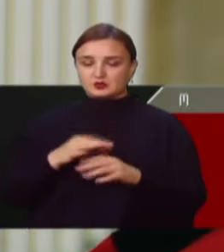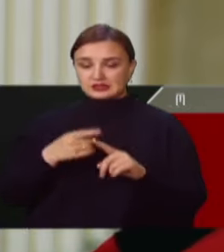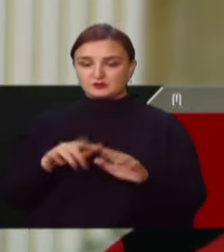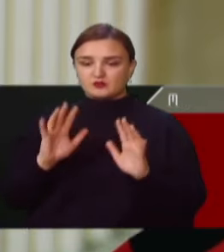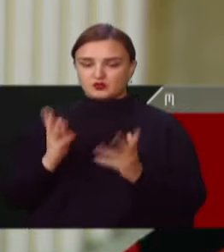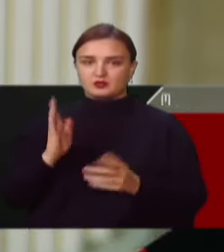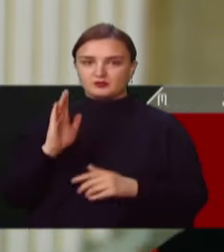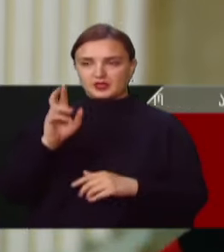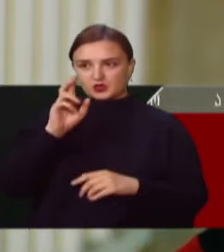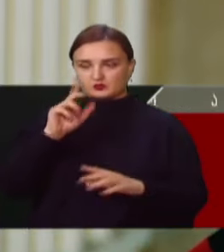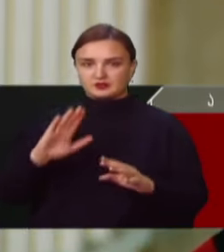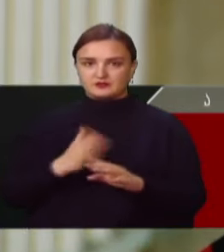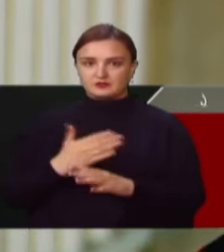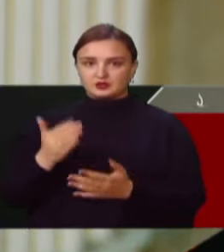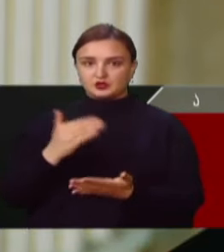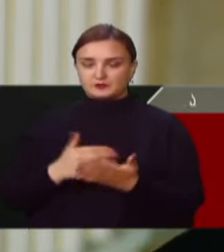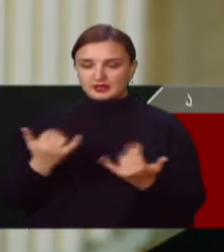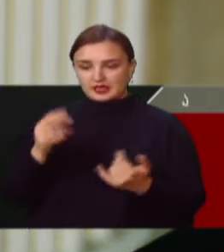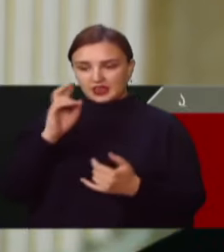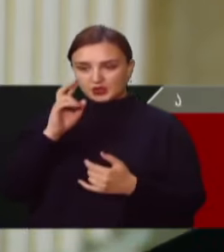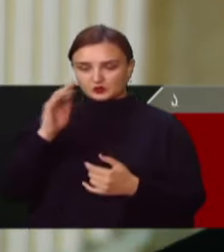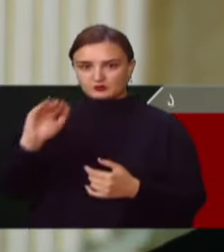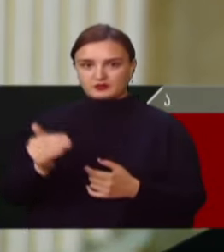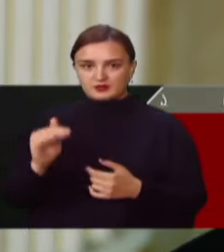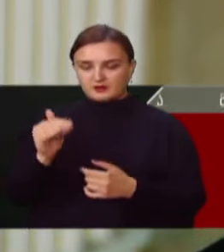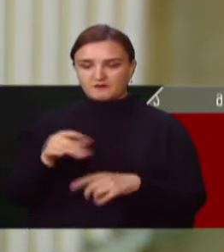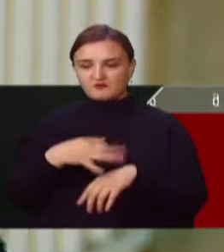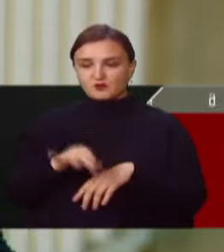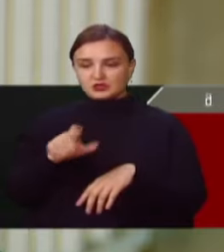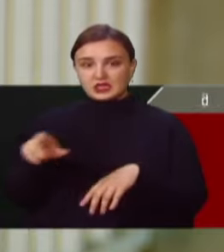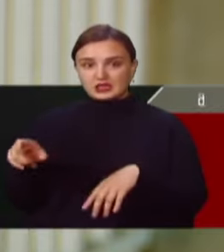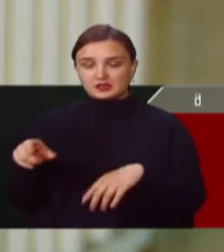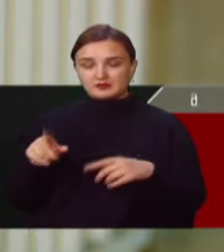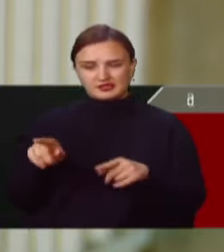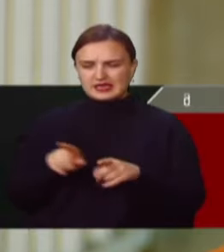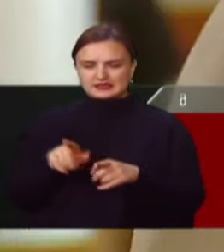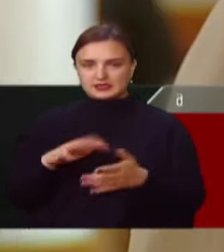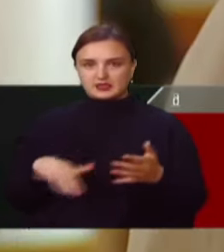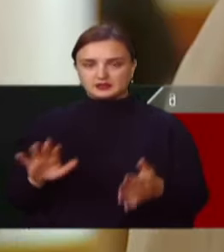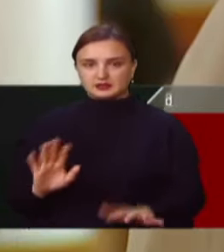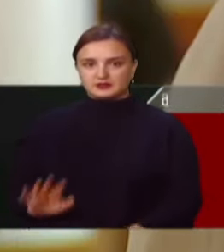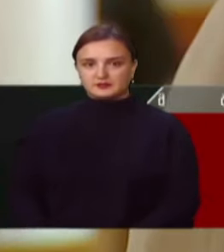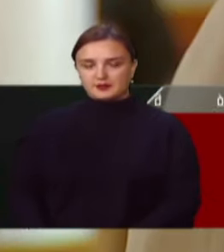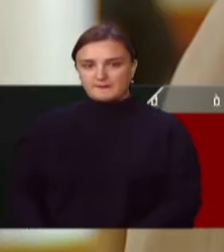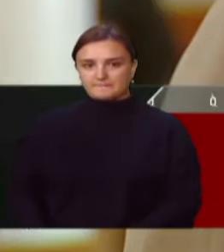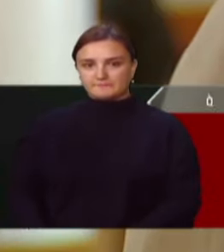მოხდება ხელისუფლების სრულების მერე. ეხლა ხელისუფლება თავზე ხელს უსვავს ამ მოძალადეებს, ხომ? მაგრამ ესე არ გაგრძელდება. უბას